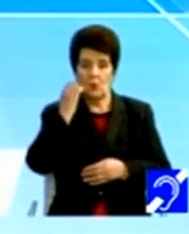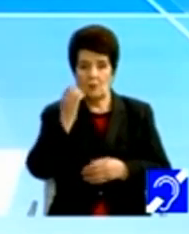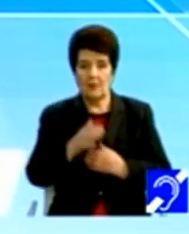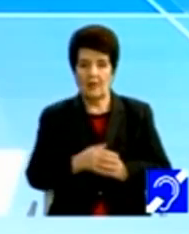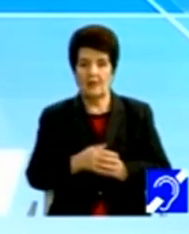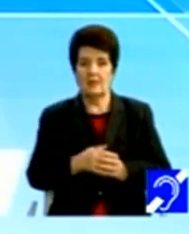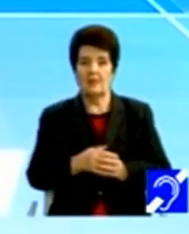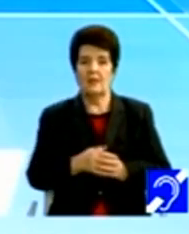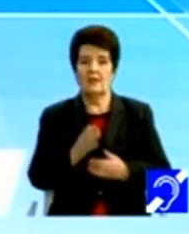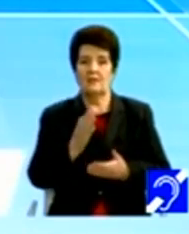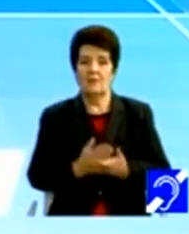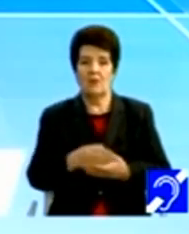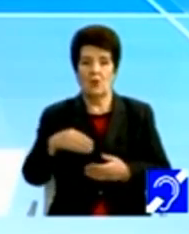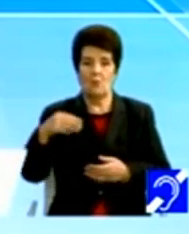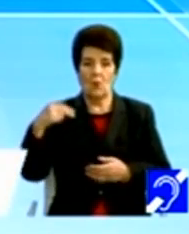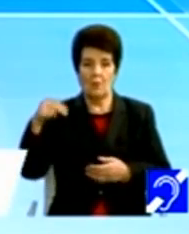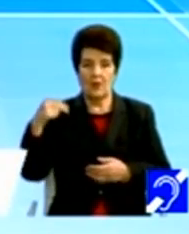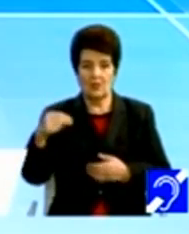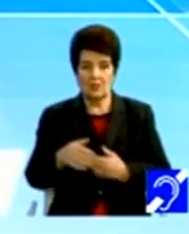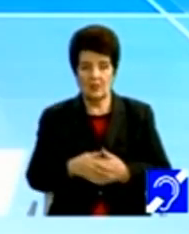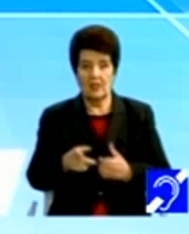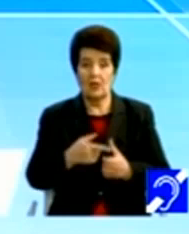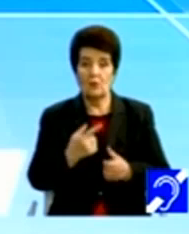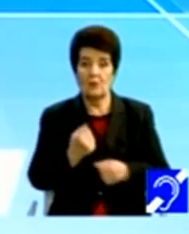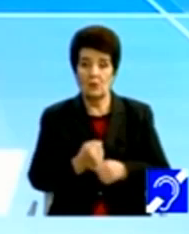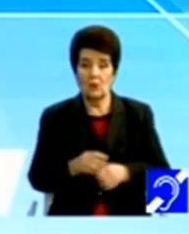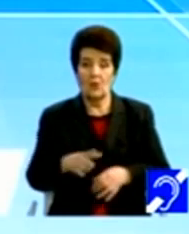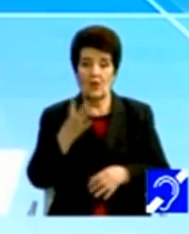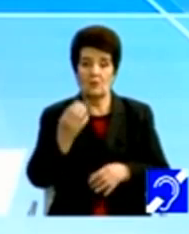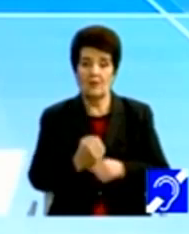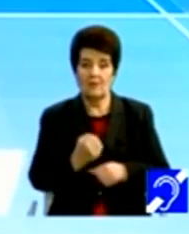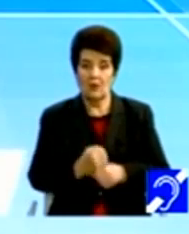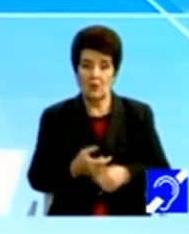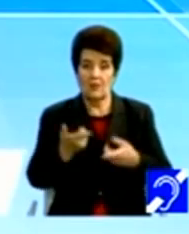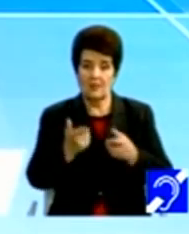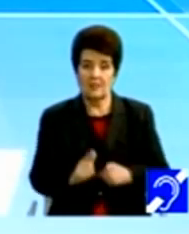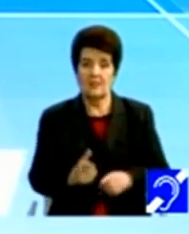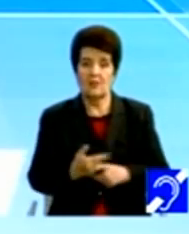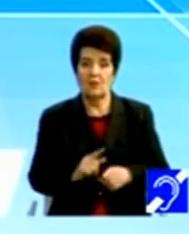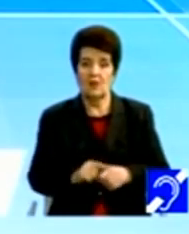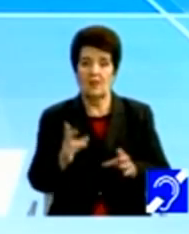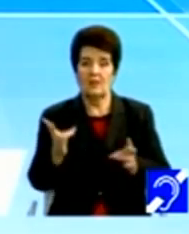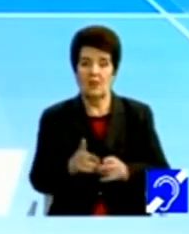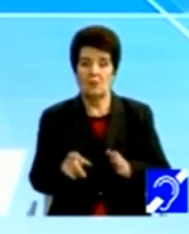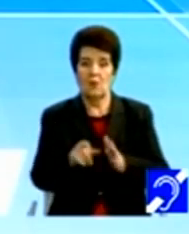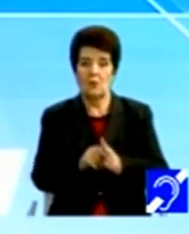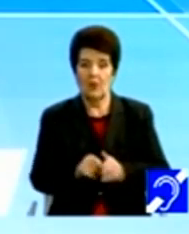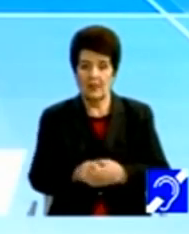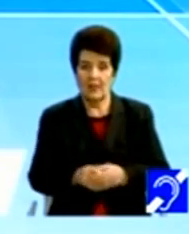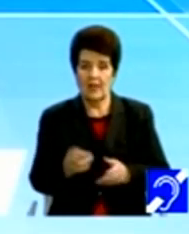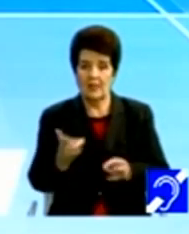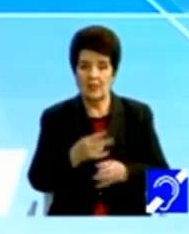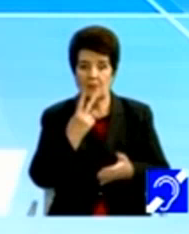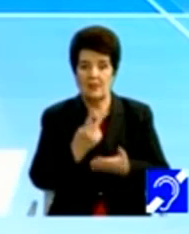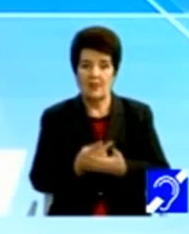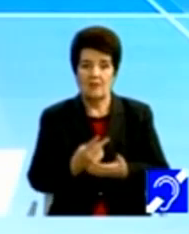dat, trebuie să vină un președinte și să anuleze anumite lucruri care s-au făcut. Sigur că aici trebuie o abordare sistemică pentru că trebuie de